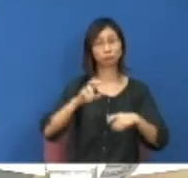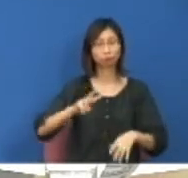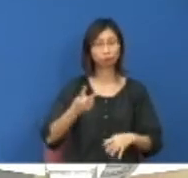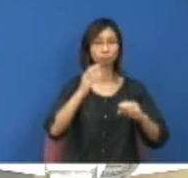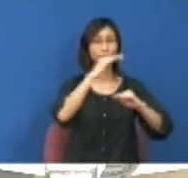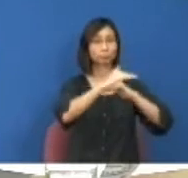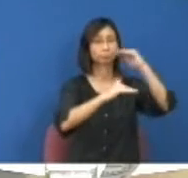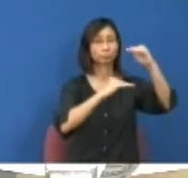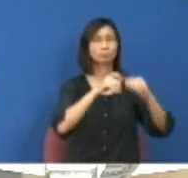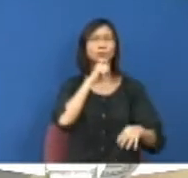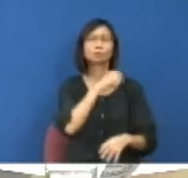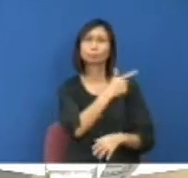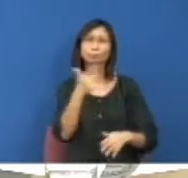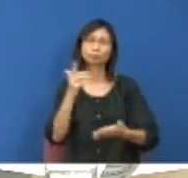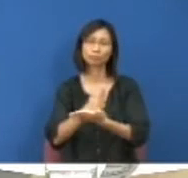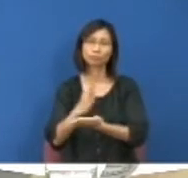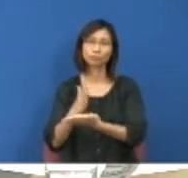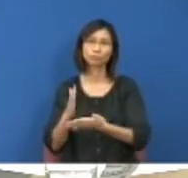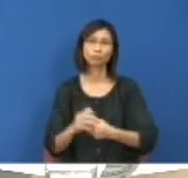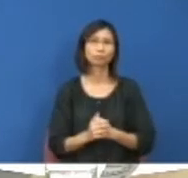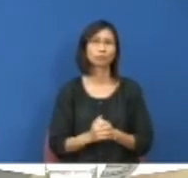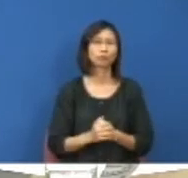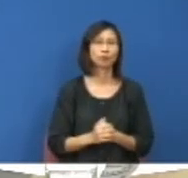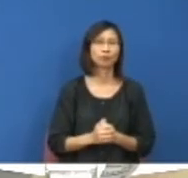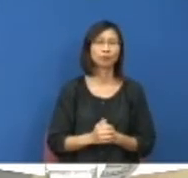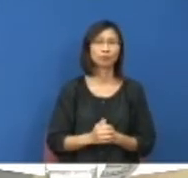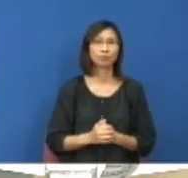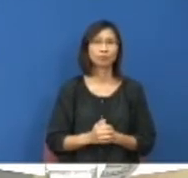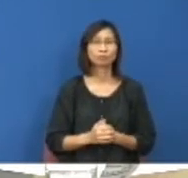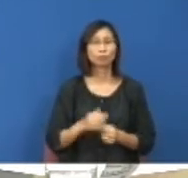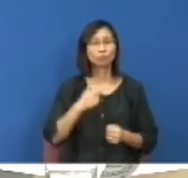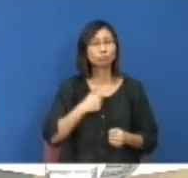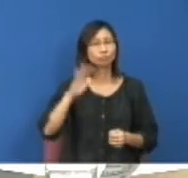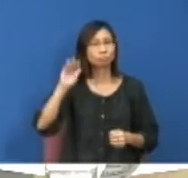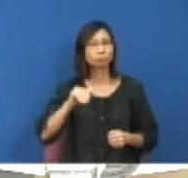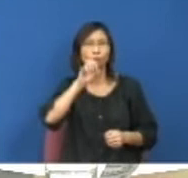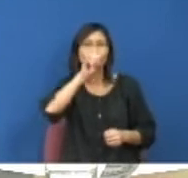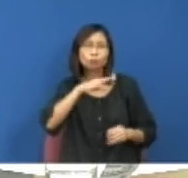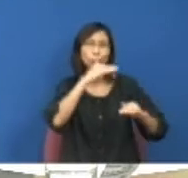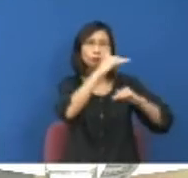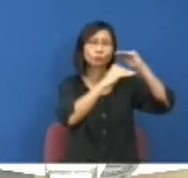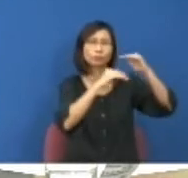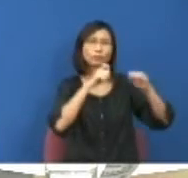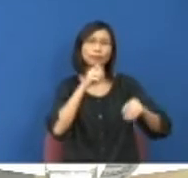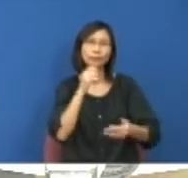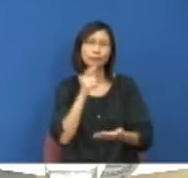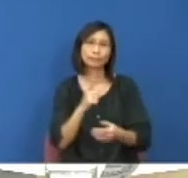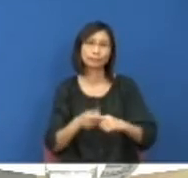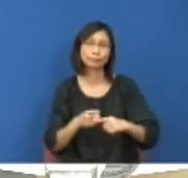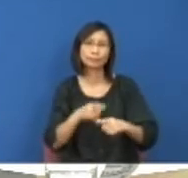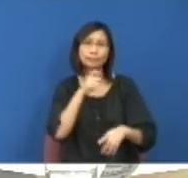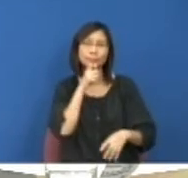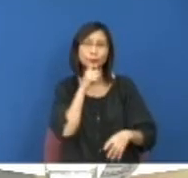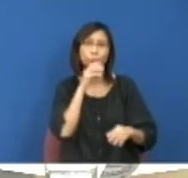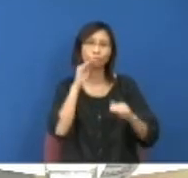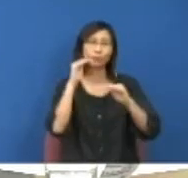好多唔同嘅大大小小嘅。我哋可以叫階級，有啲我哋當係階層咧，就係話其實佢係冇獨立嘅前